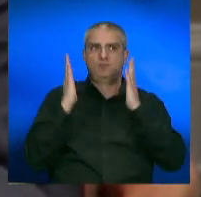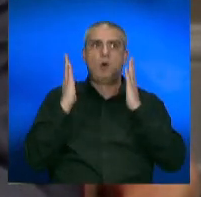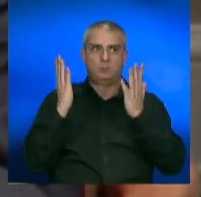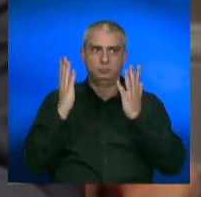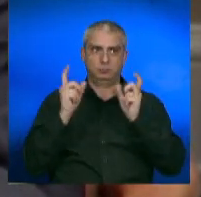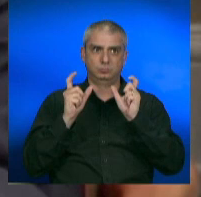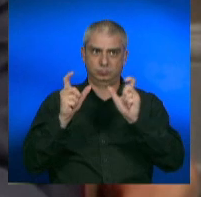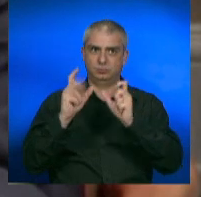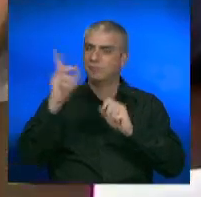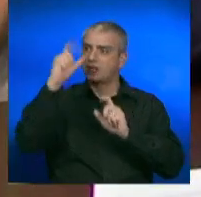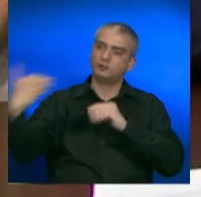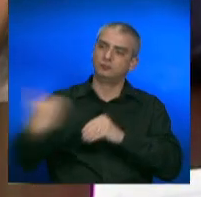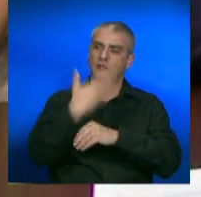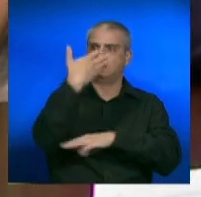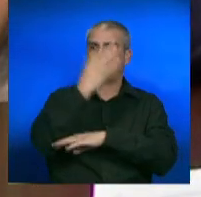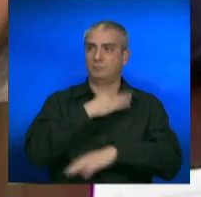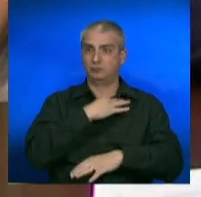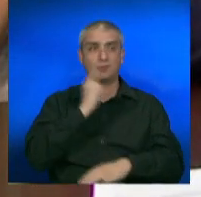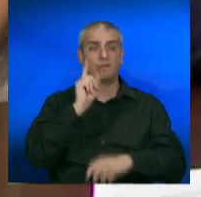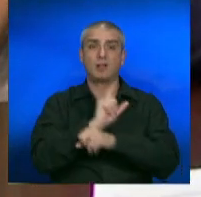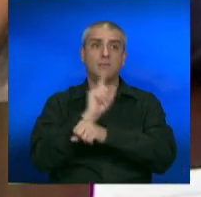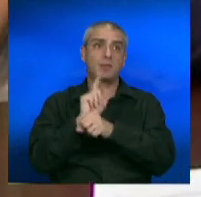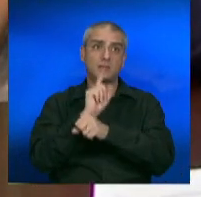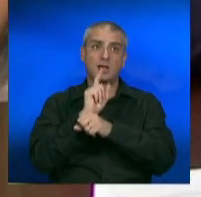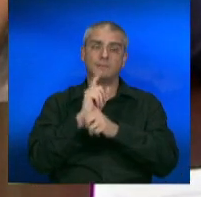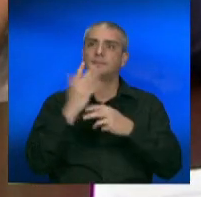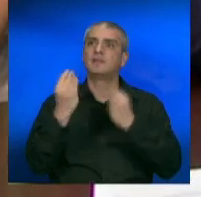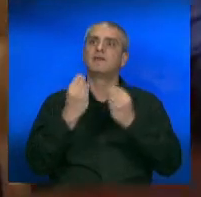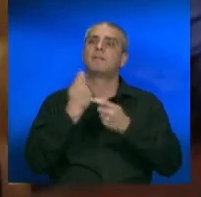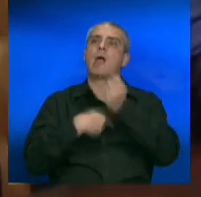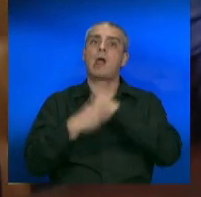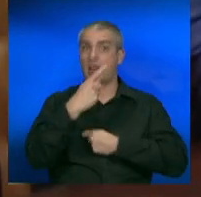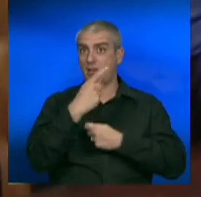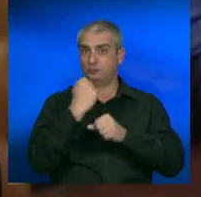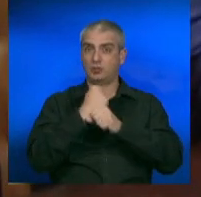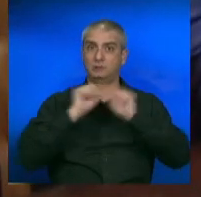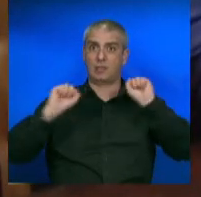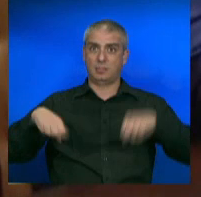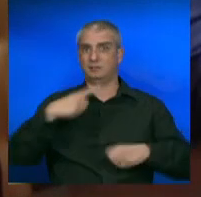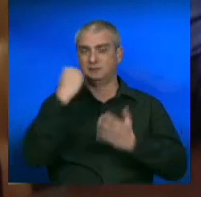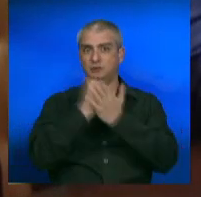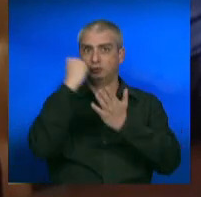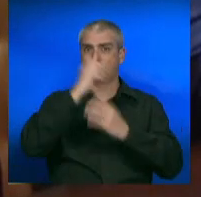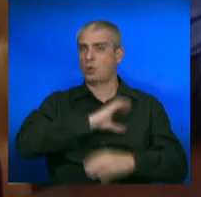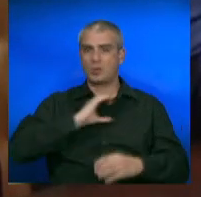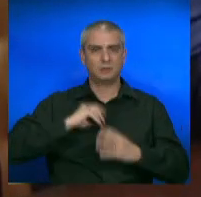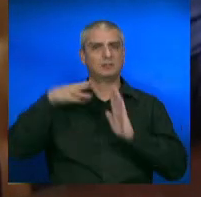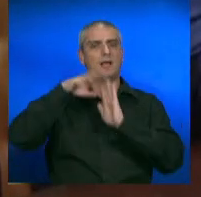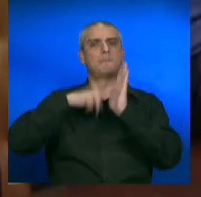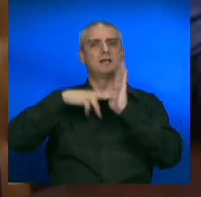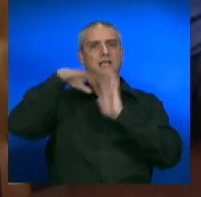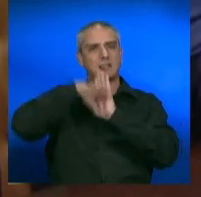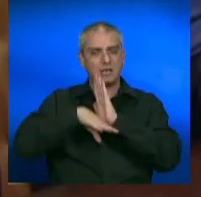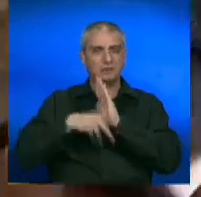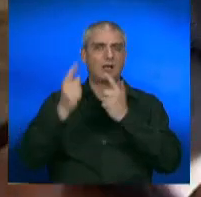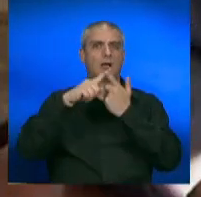people coming into our country. אבל בינתיים, חבילת הצעדים הכלכליים שהביא הנשיא לאישור הקונגרס, הפחתות מס הכנסה וצעדים